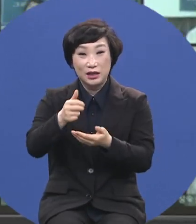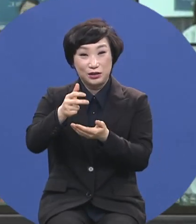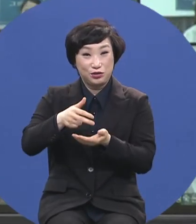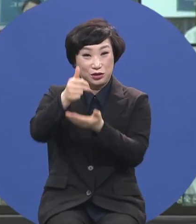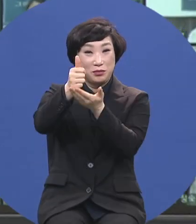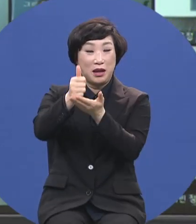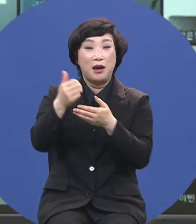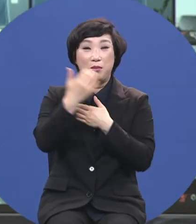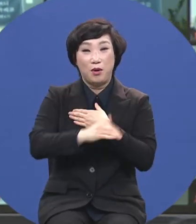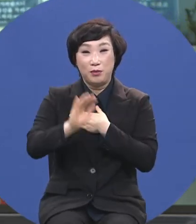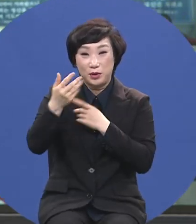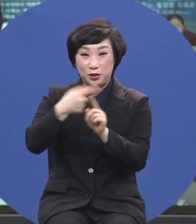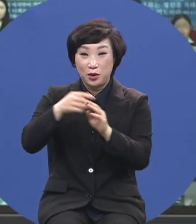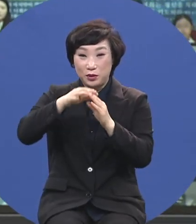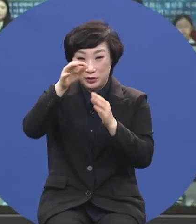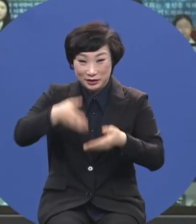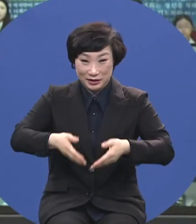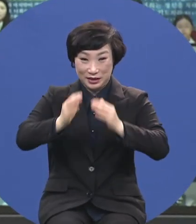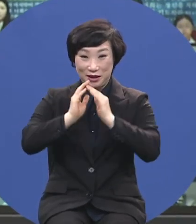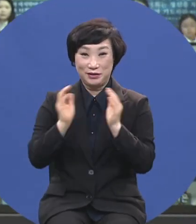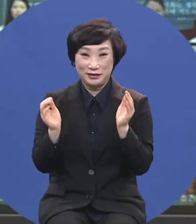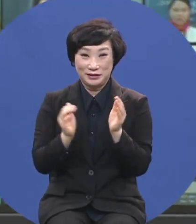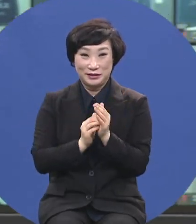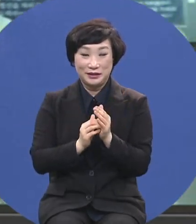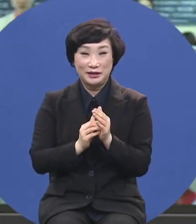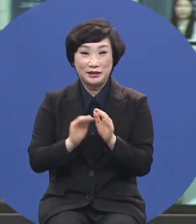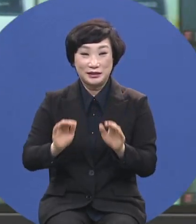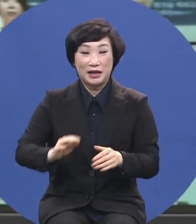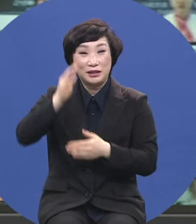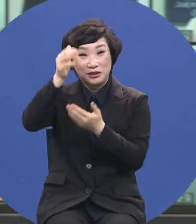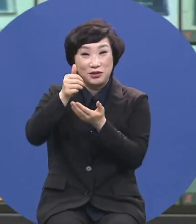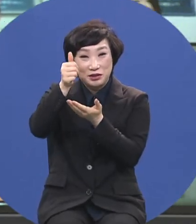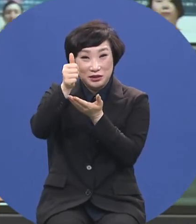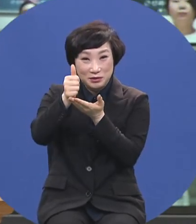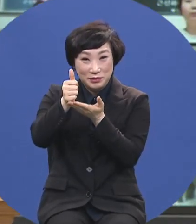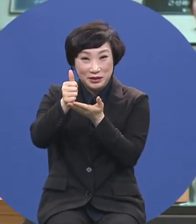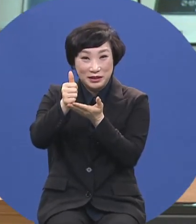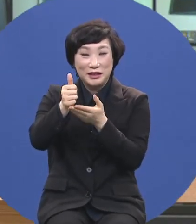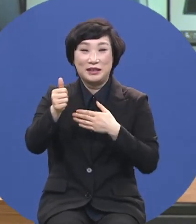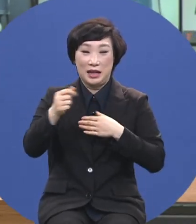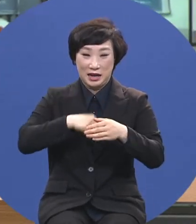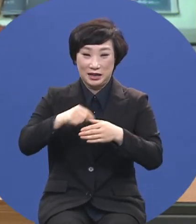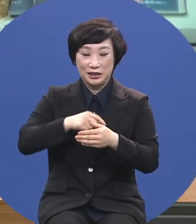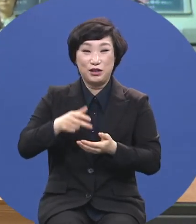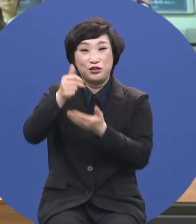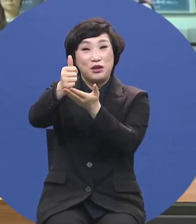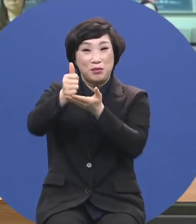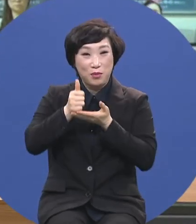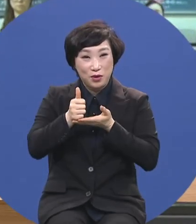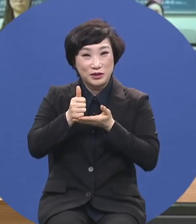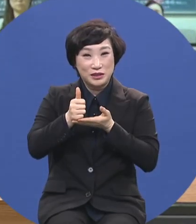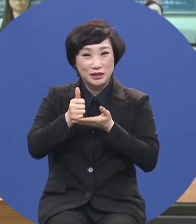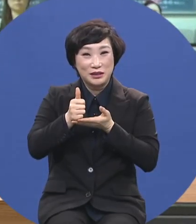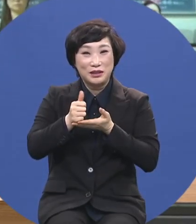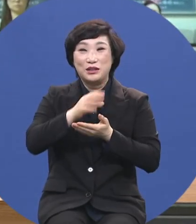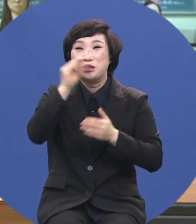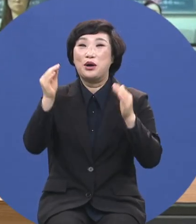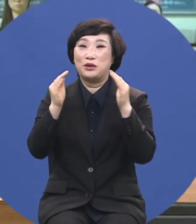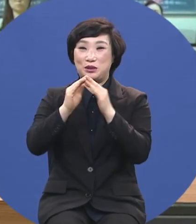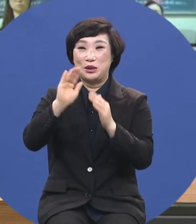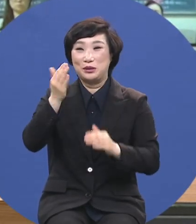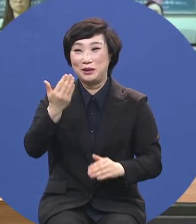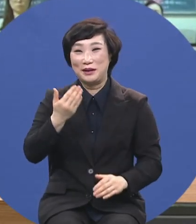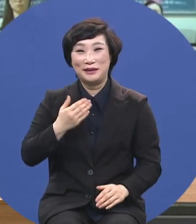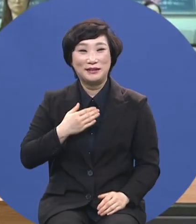주님의 몸된 교회를 세우셨으니 성령으로 내 안에 주님 모신 성전이 된